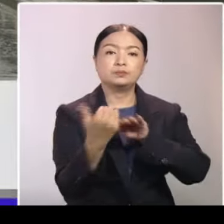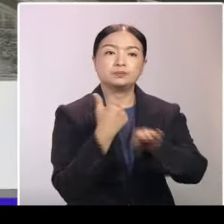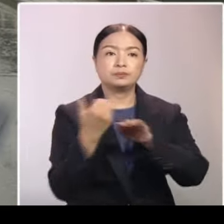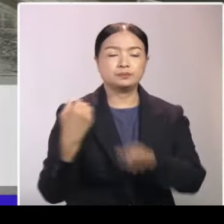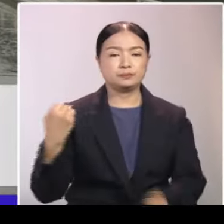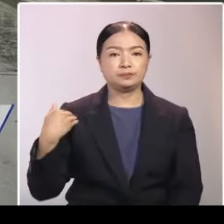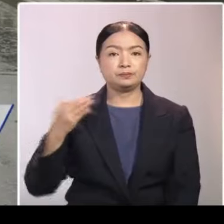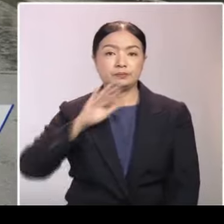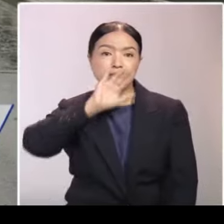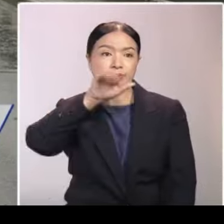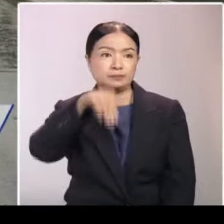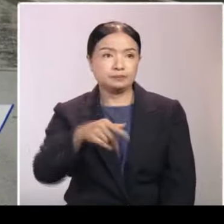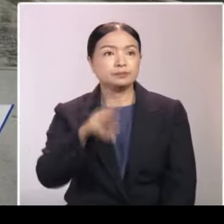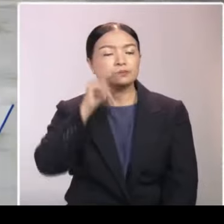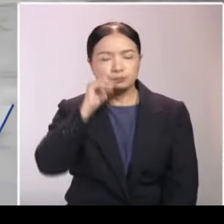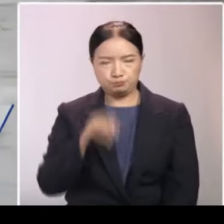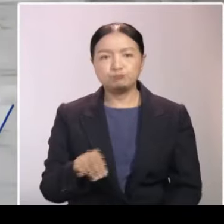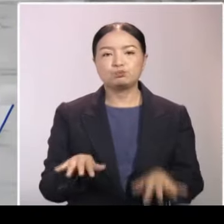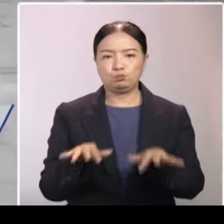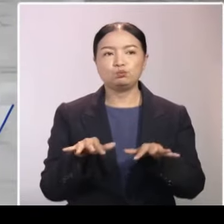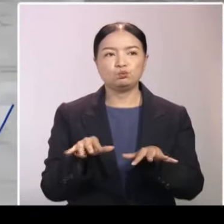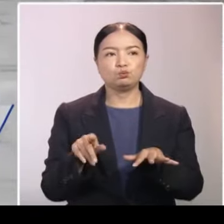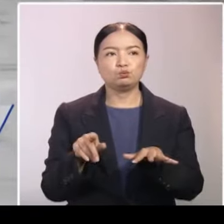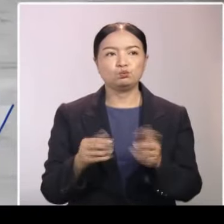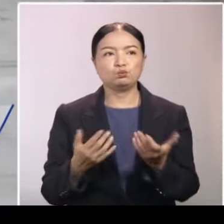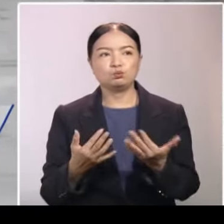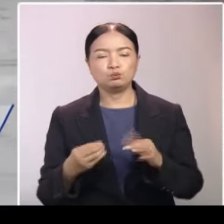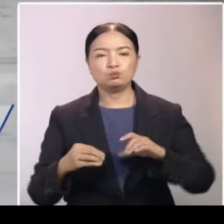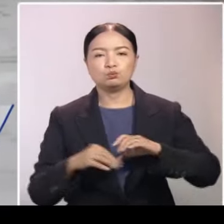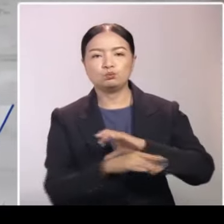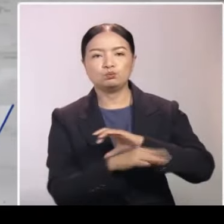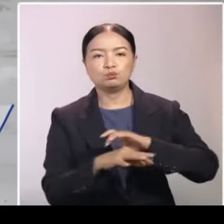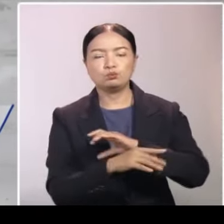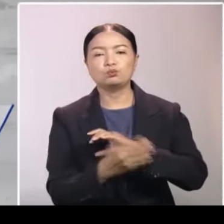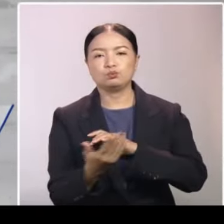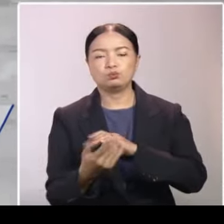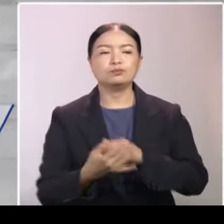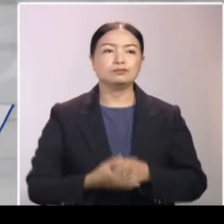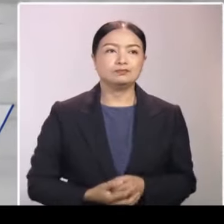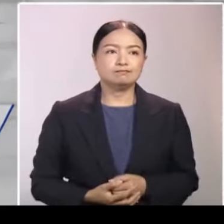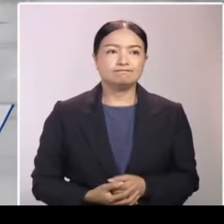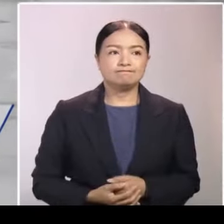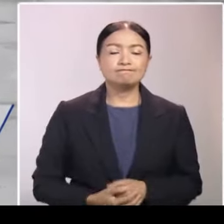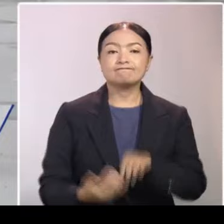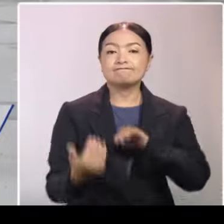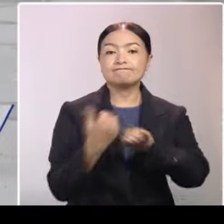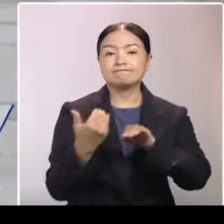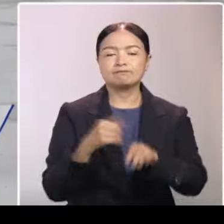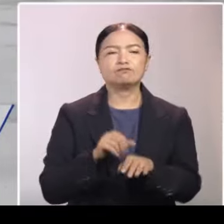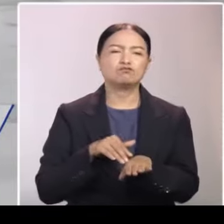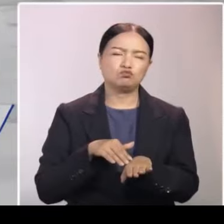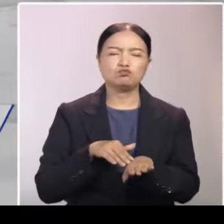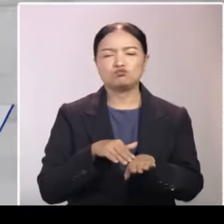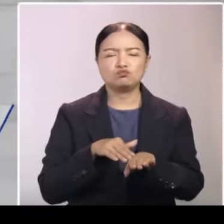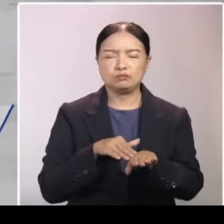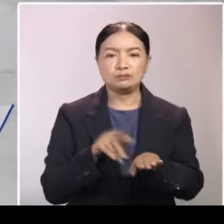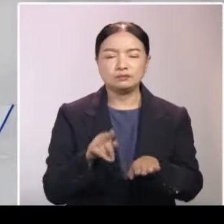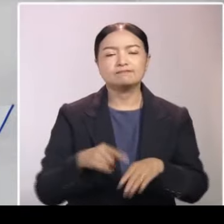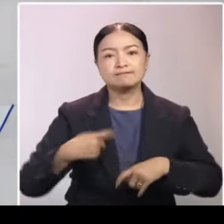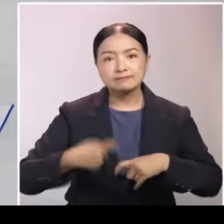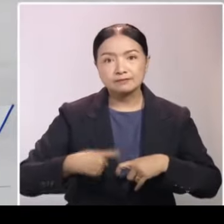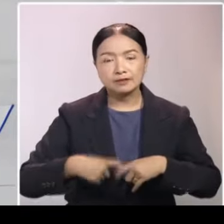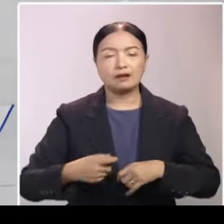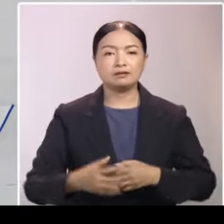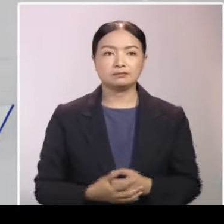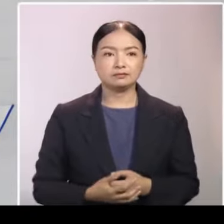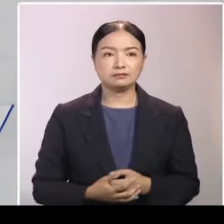เทศบาลเมืองมีน้ำท่วมขังมีน้ำรอการระบายลงสู่แม่น้ำโขงค่ะการจราจรติดขัดสัญจรไปมาลำบาก